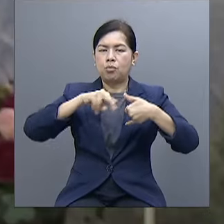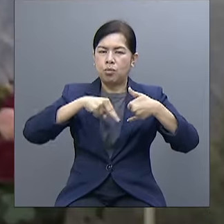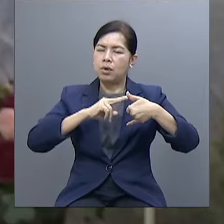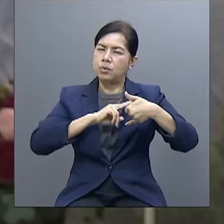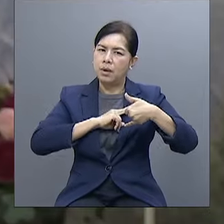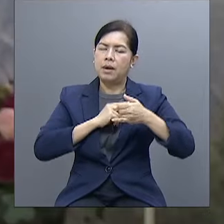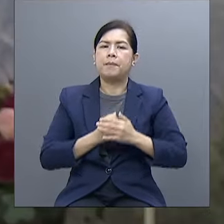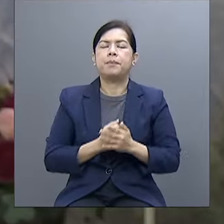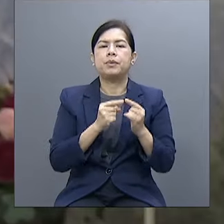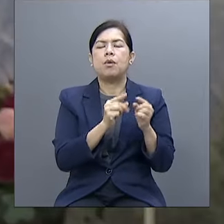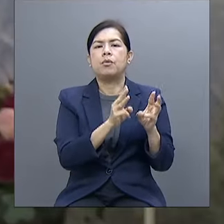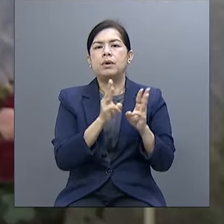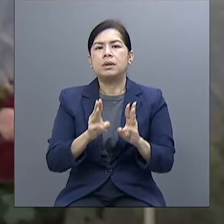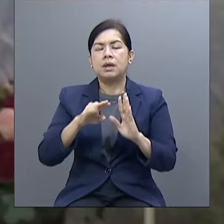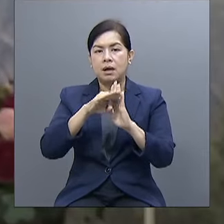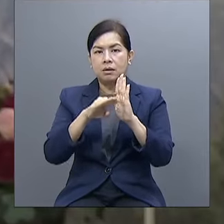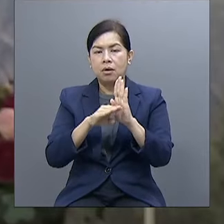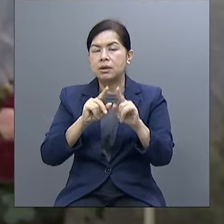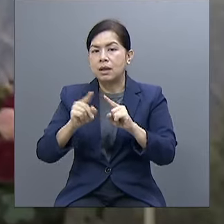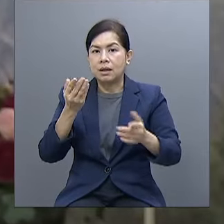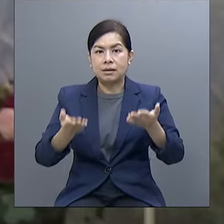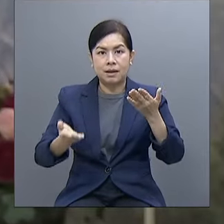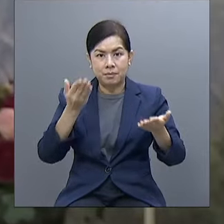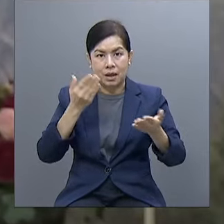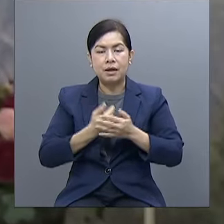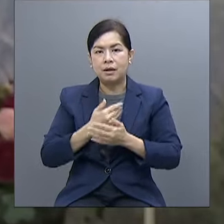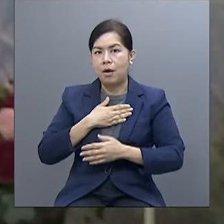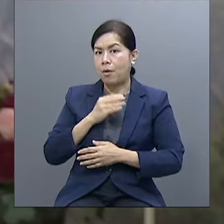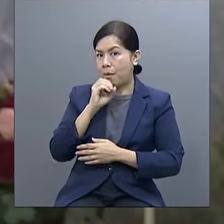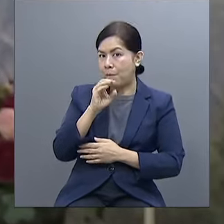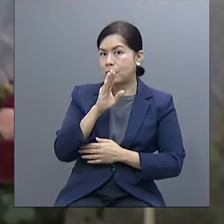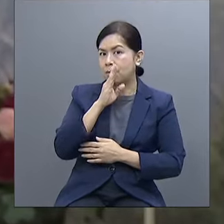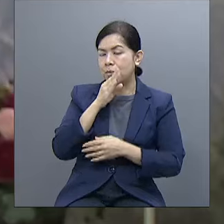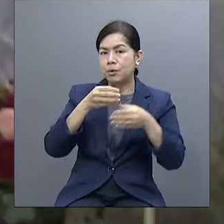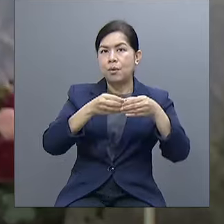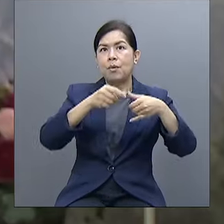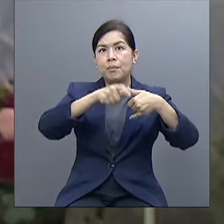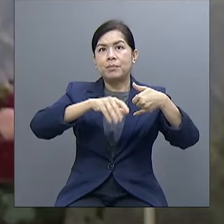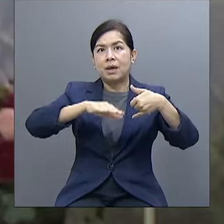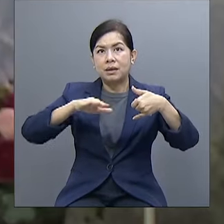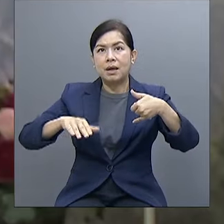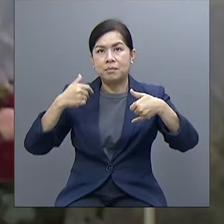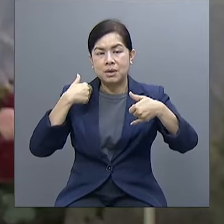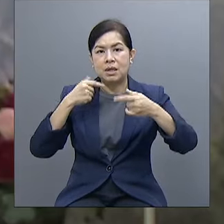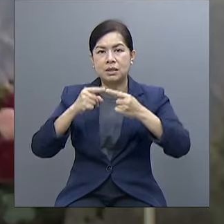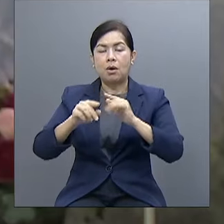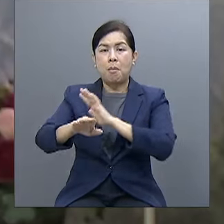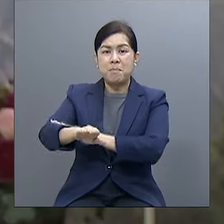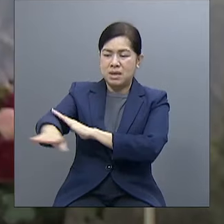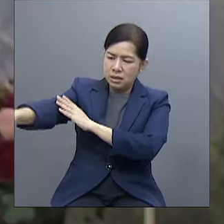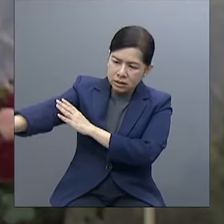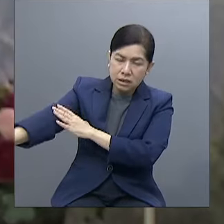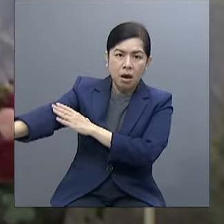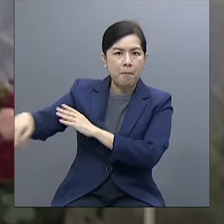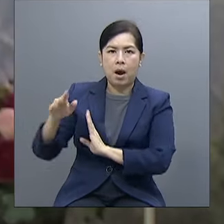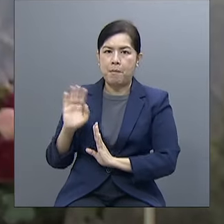กๆได้เล่นแล้วเนี่ยได้มีการพูดคุยกับเด็กๆเด็กๆก็จะพูดว่าถ้าอยู่บนรถเขาจะไม่ยื่นมือออกมาข้างนอกเพราะว่าถ้ายื่นมือออกมาน